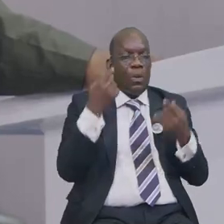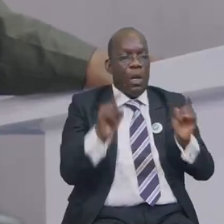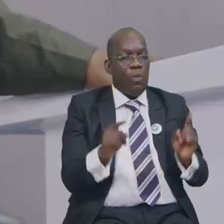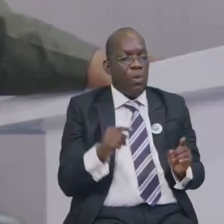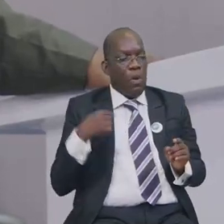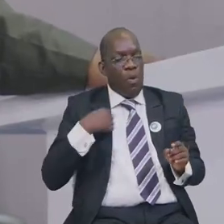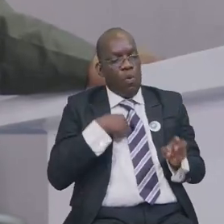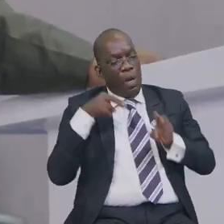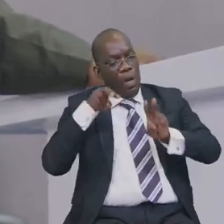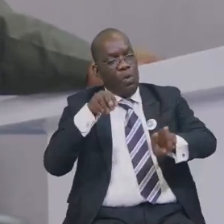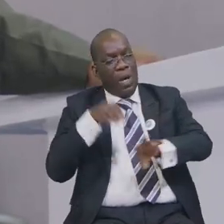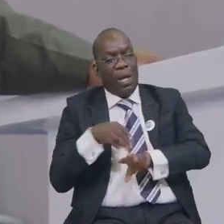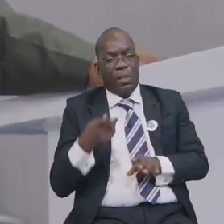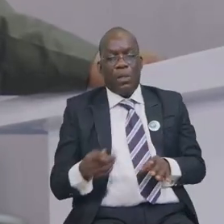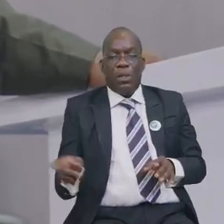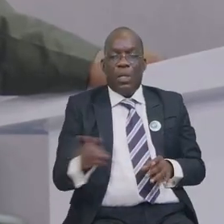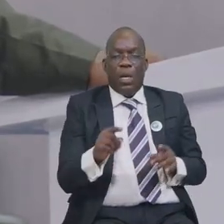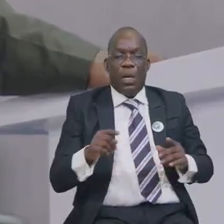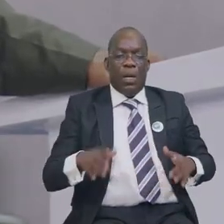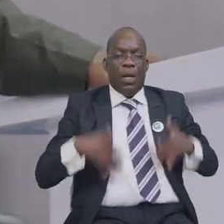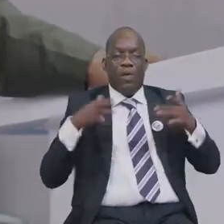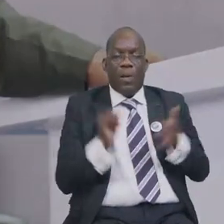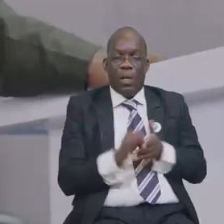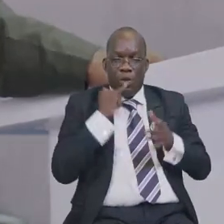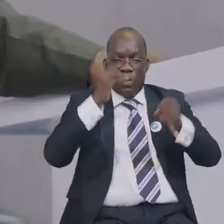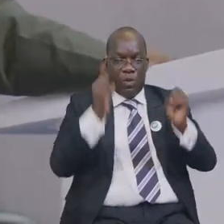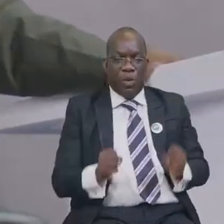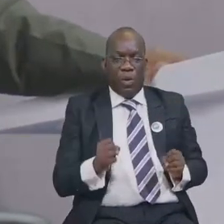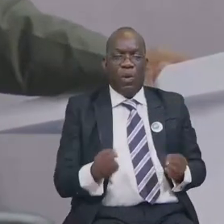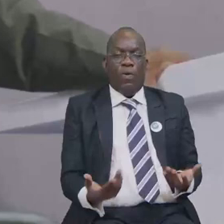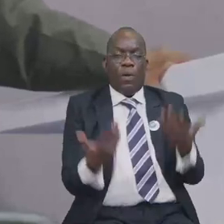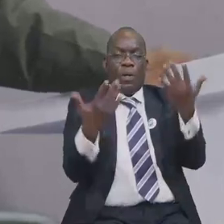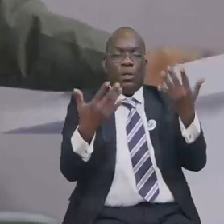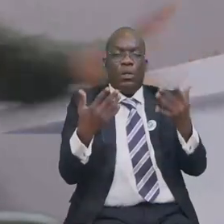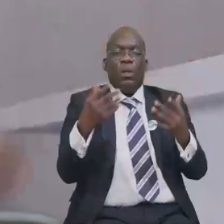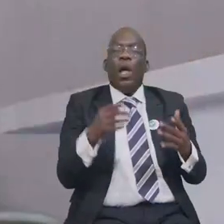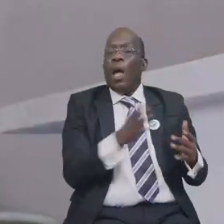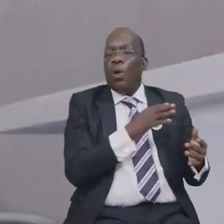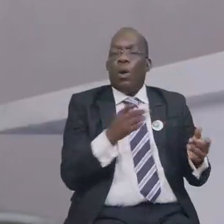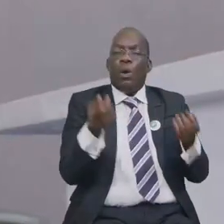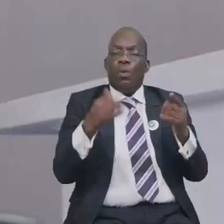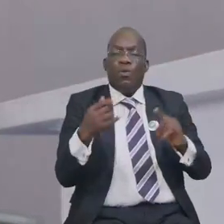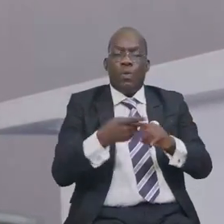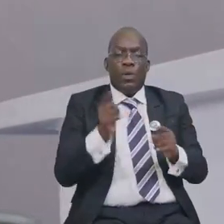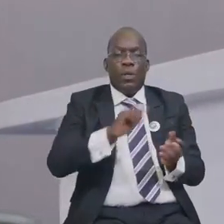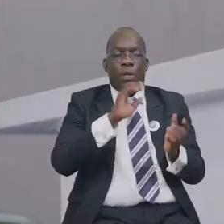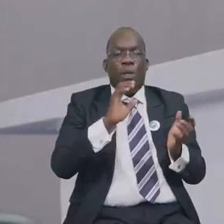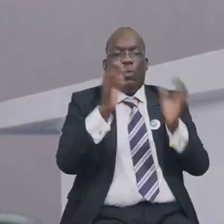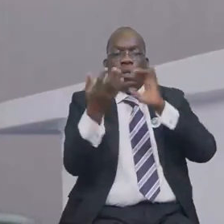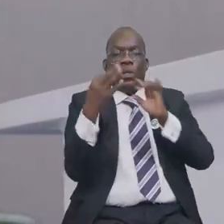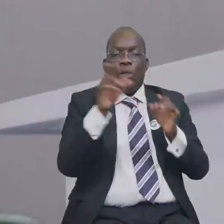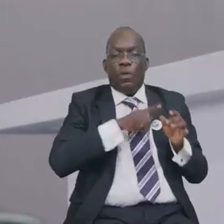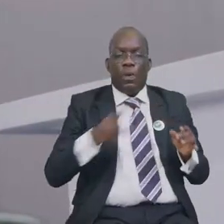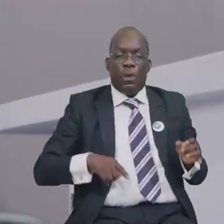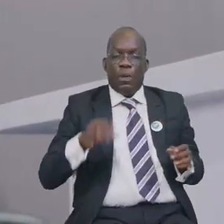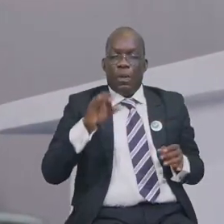yeux si ferme. Et ça vient, il vient de la présence de Dieu. Et il a dit: voici